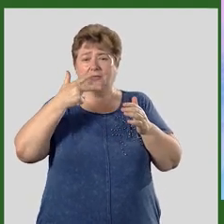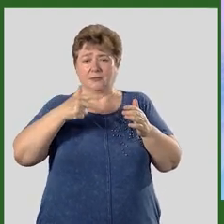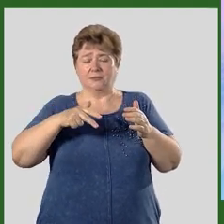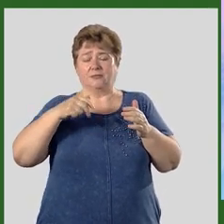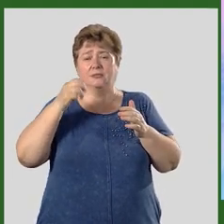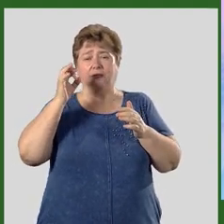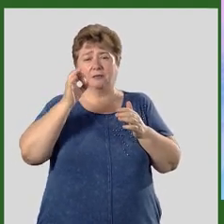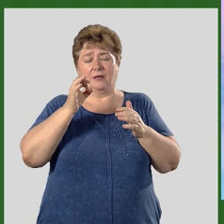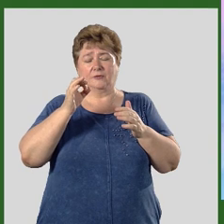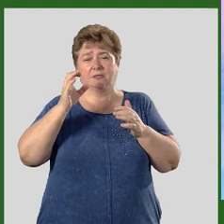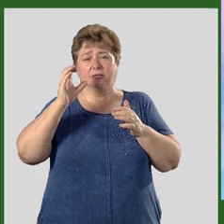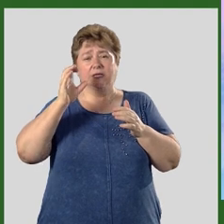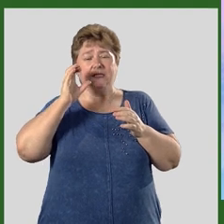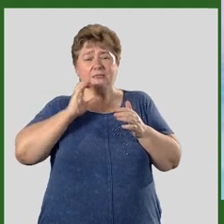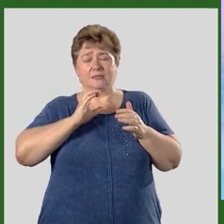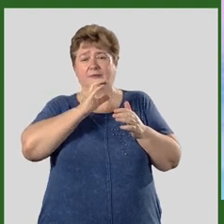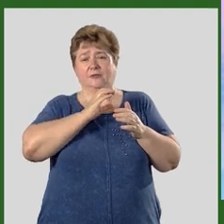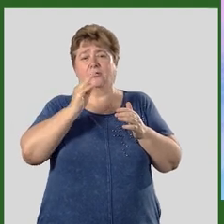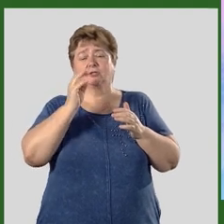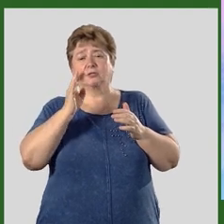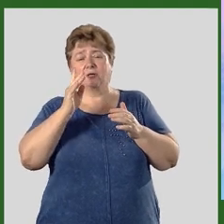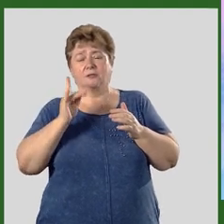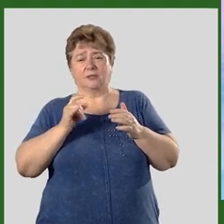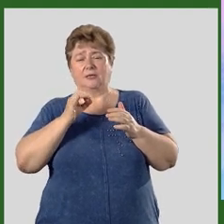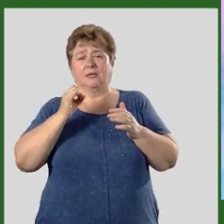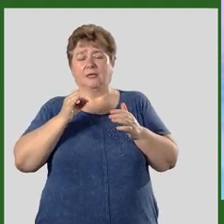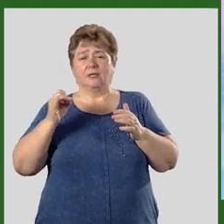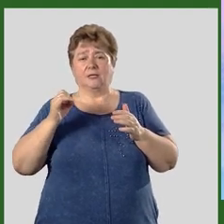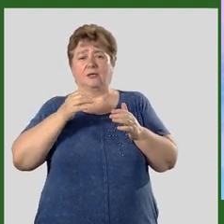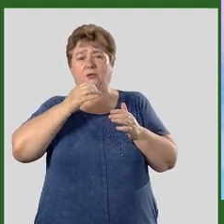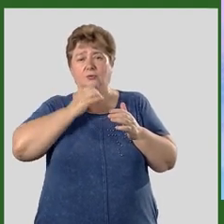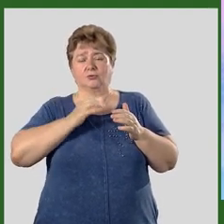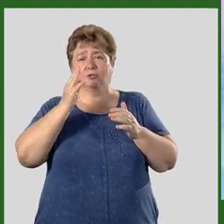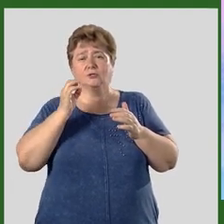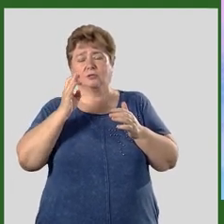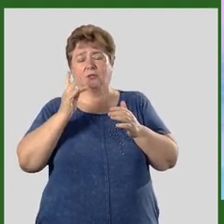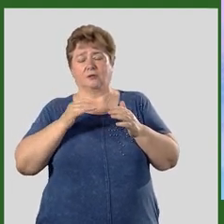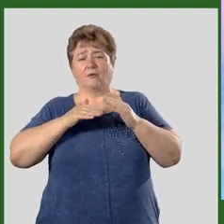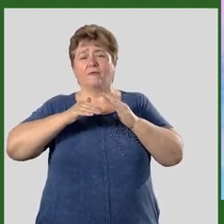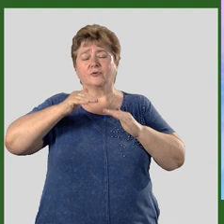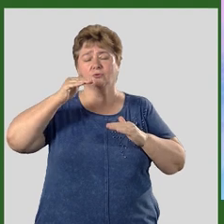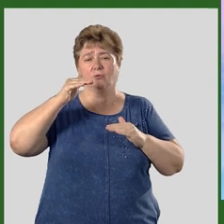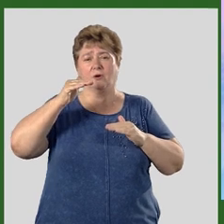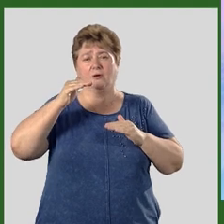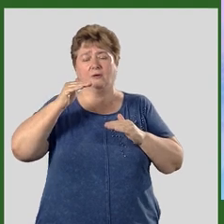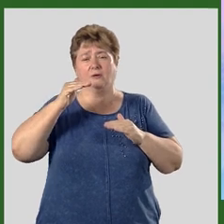30 градусов северной широты и южной широты